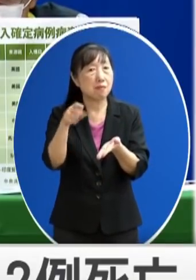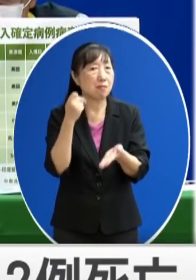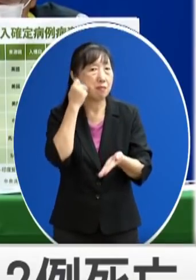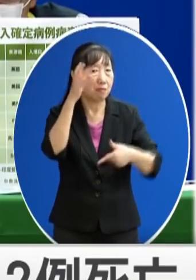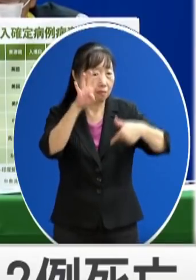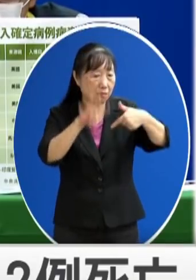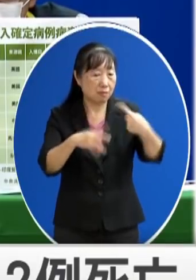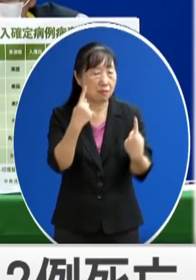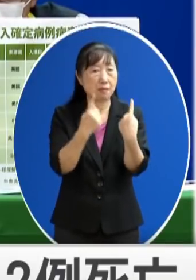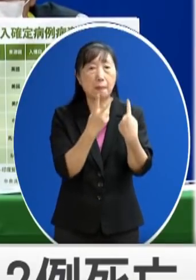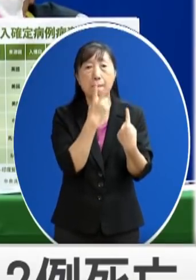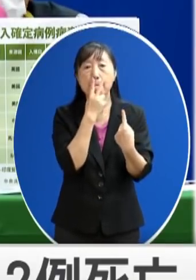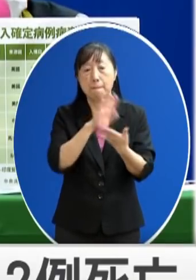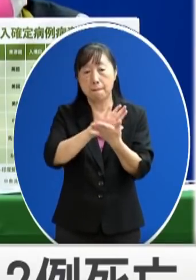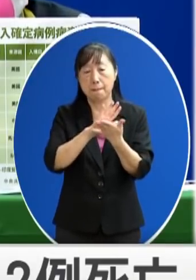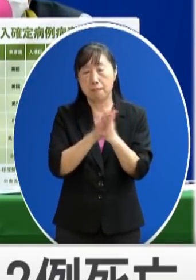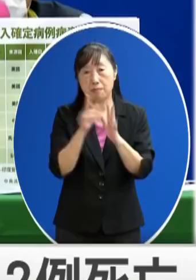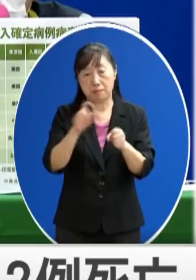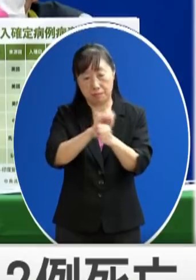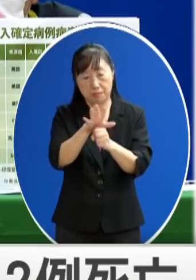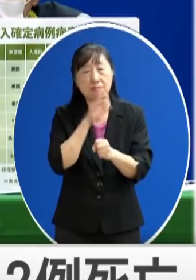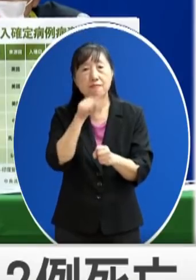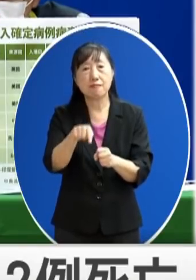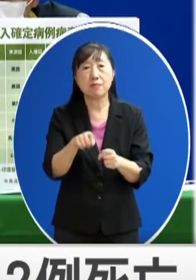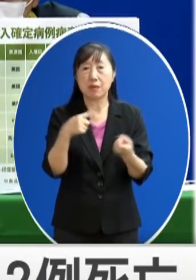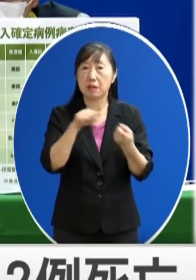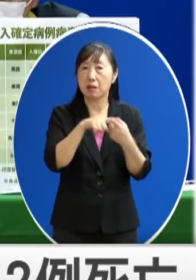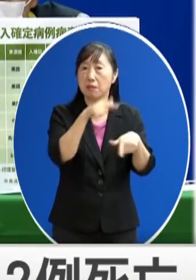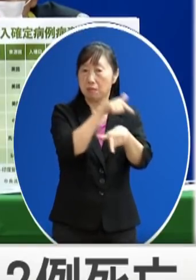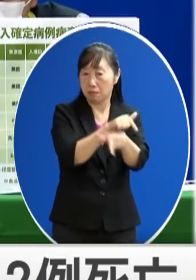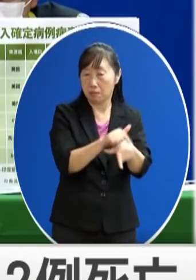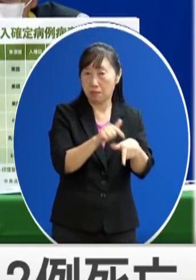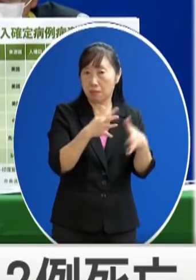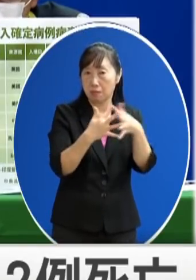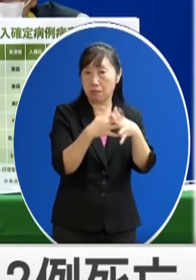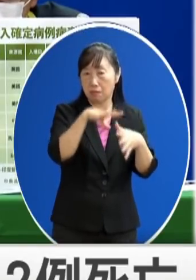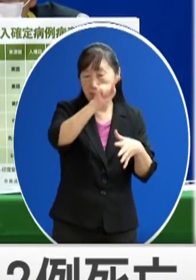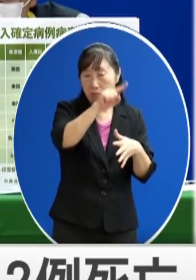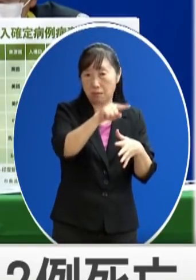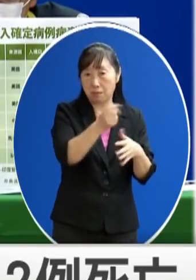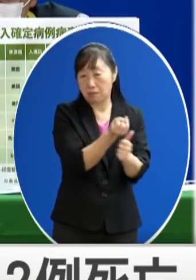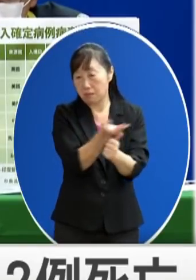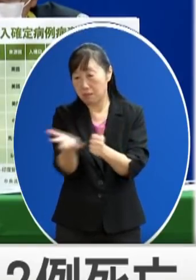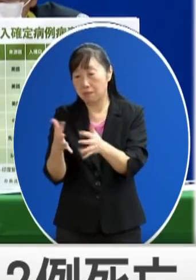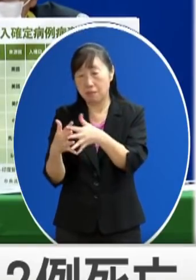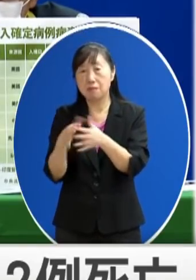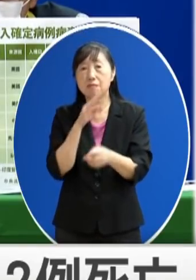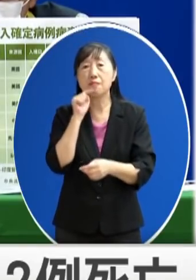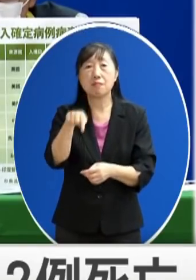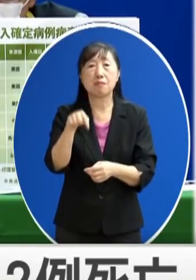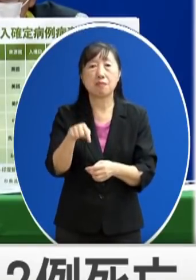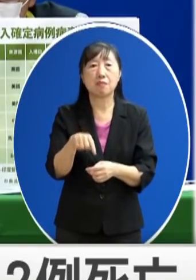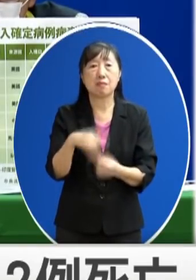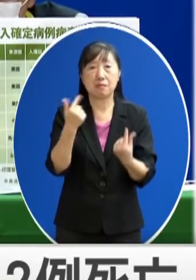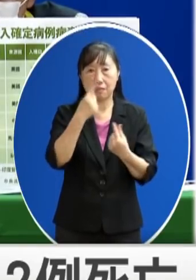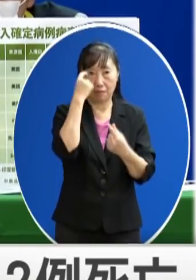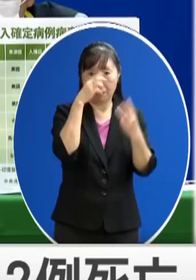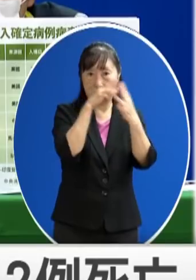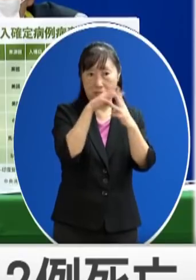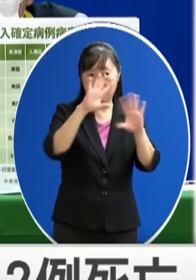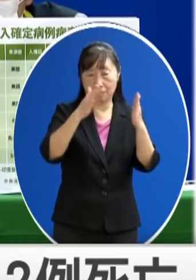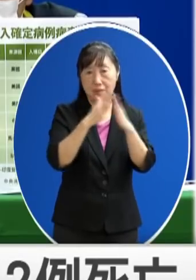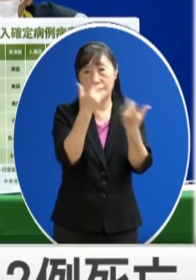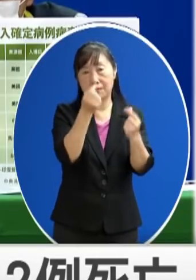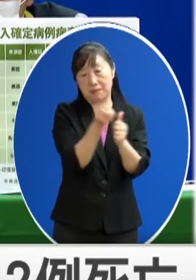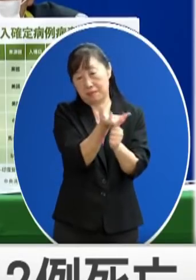伦比亚变异株，那大概估计来讲应该是从南美这边开始之后有往美国以及像这个少数欧洲国家有在